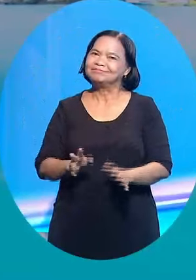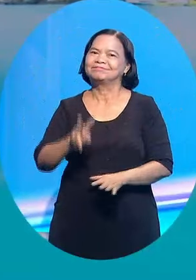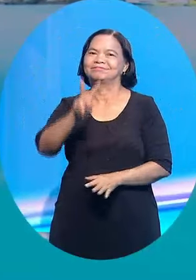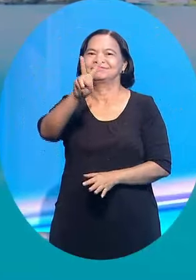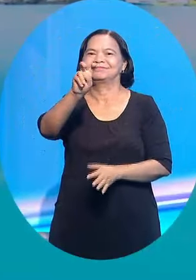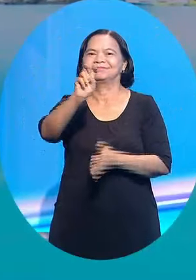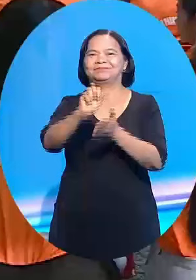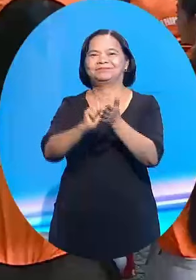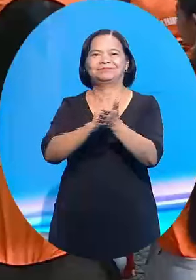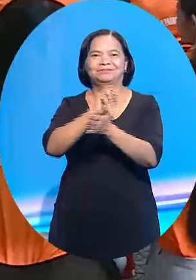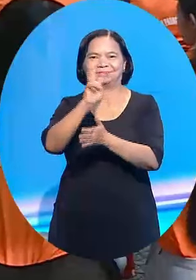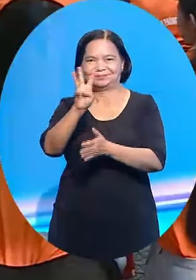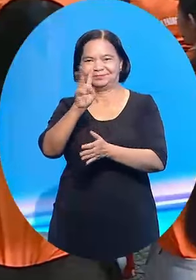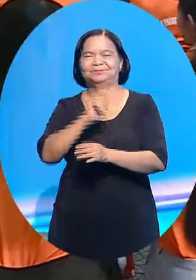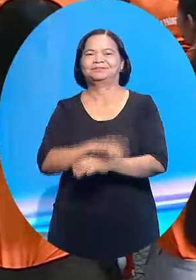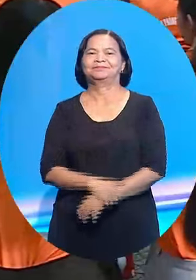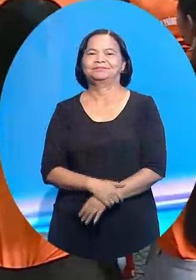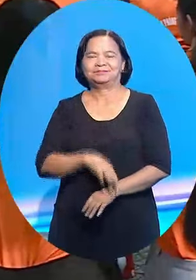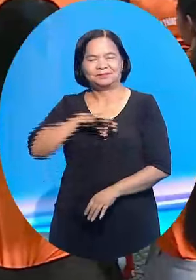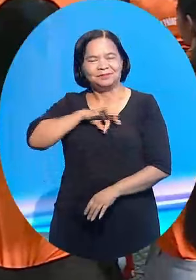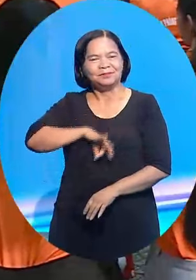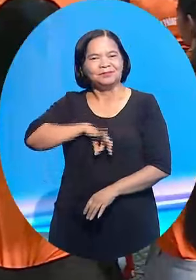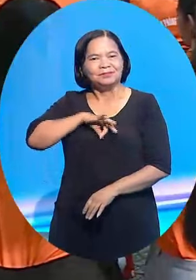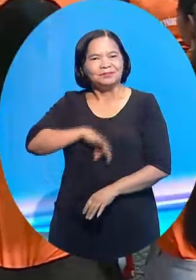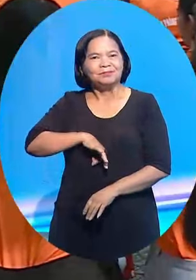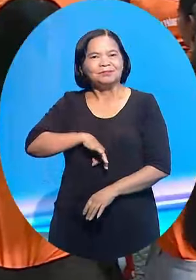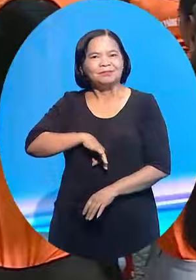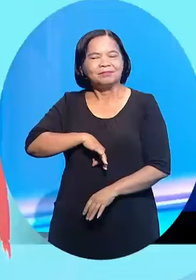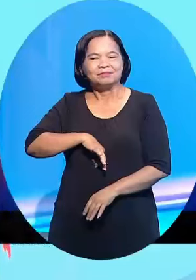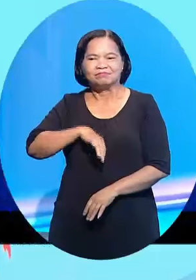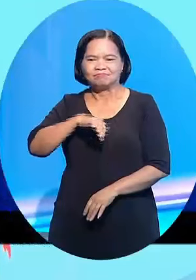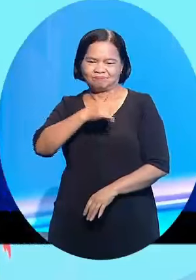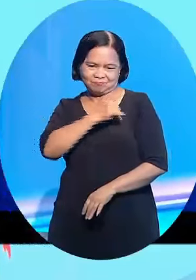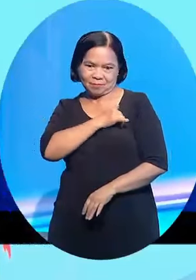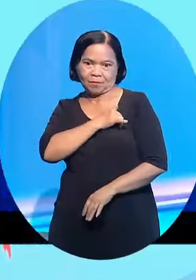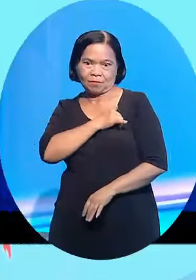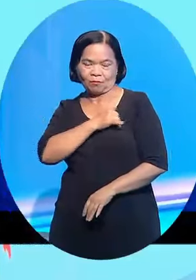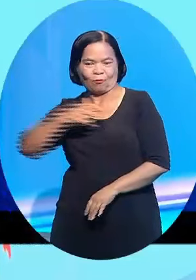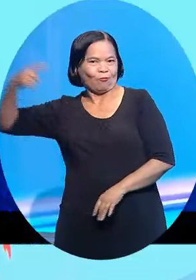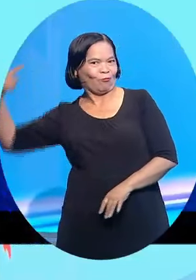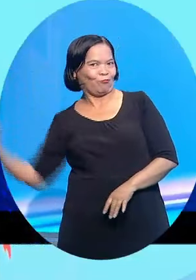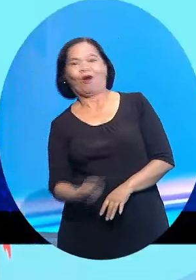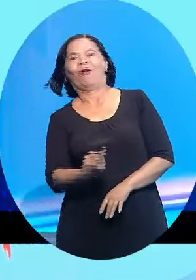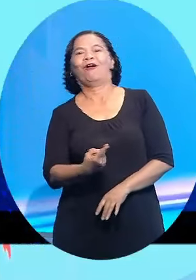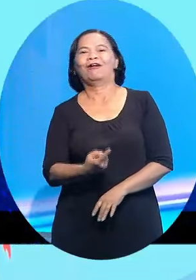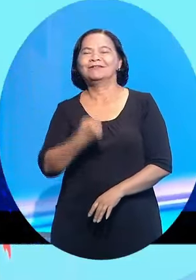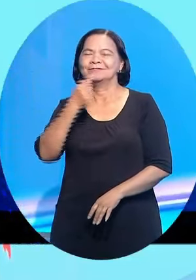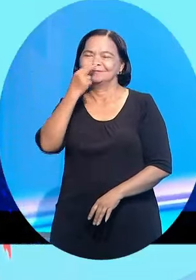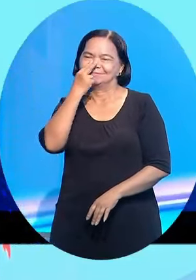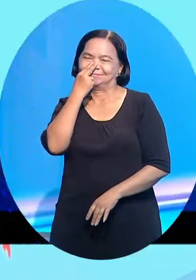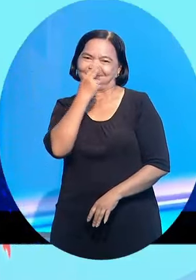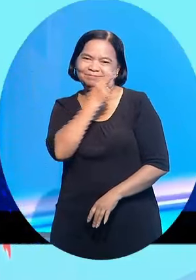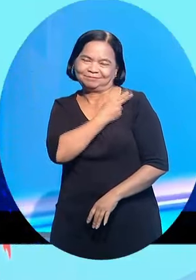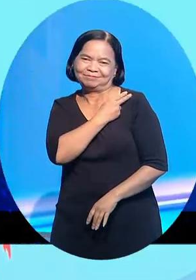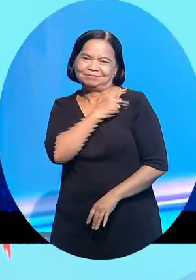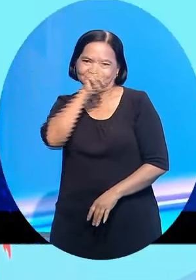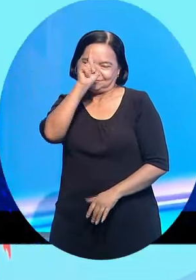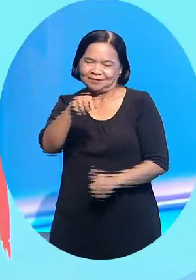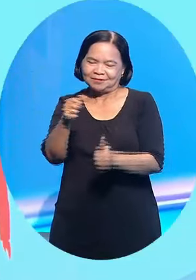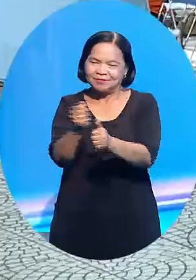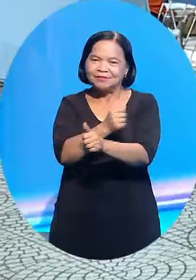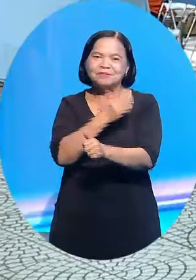3. Với tâm lý truyền thống yêu cho roi cho vọt của người Việt, thực tế hiện nay nhiều gia đình vẫn còn xảy ra tình trạng bạo lực giữa